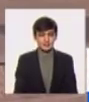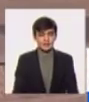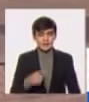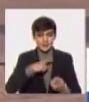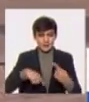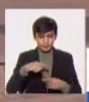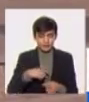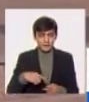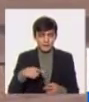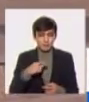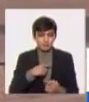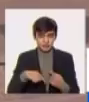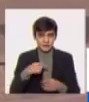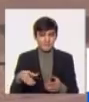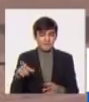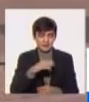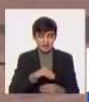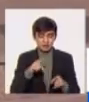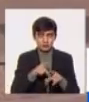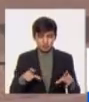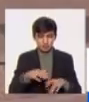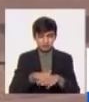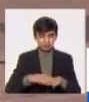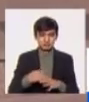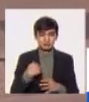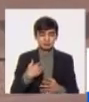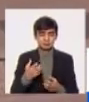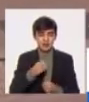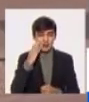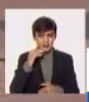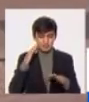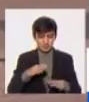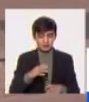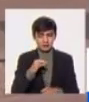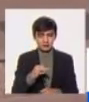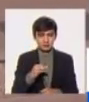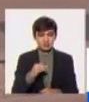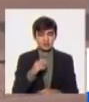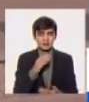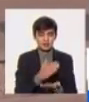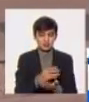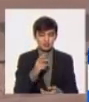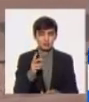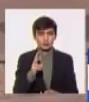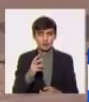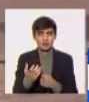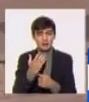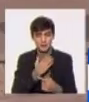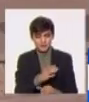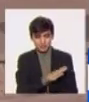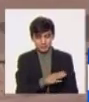принимаем всех граждан Алматы, есть, приходят по направлению,